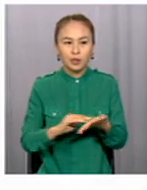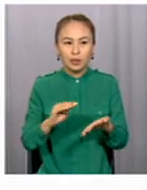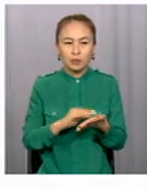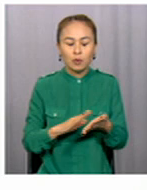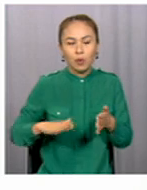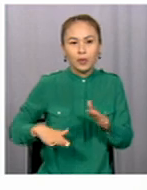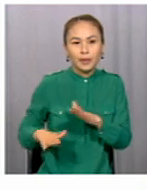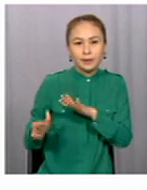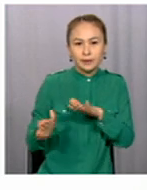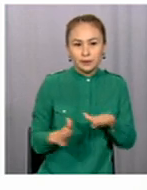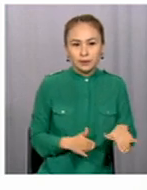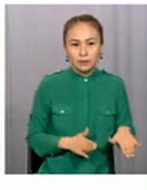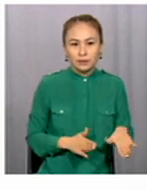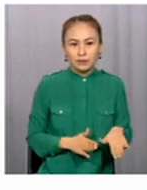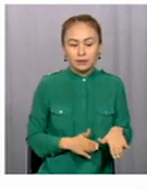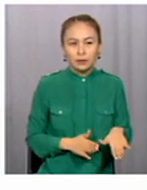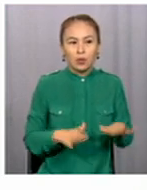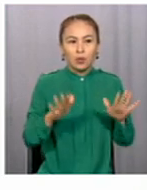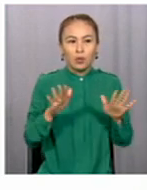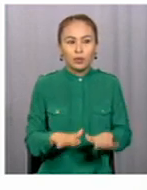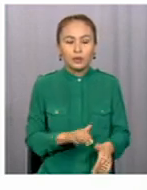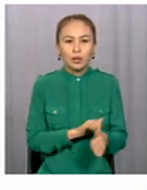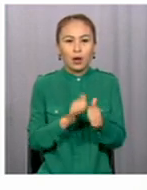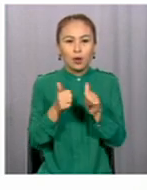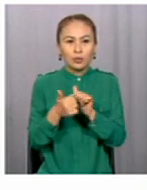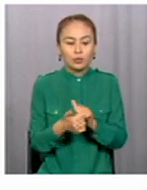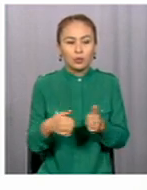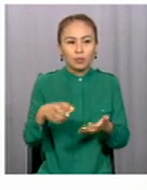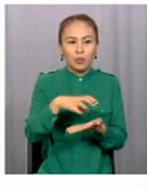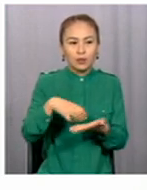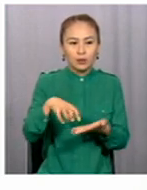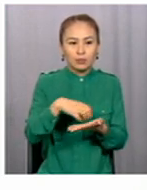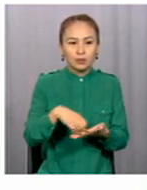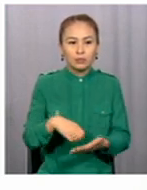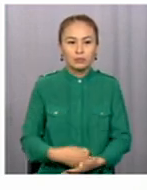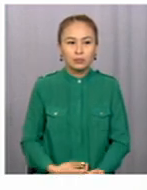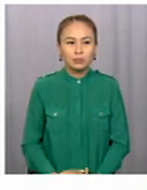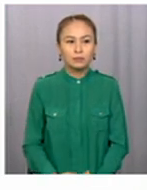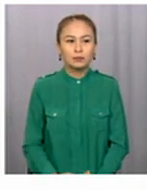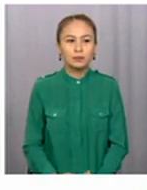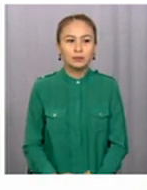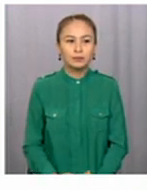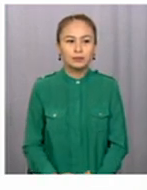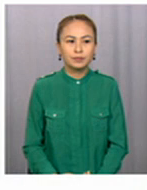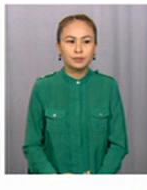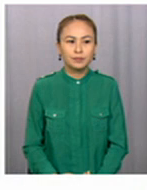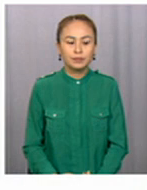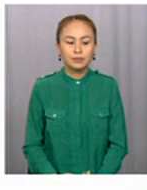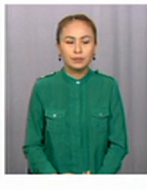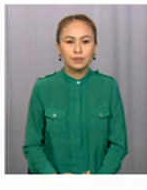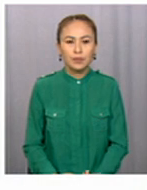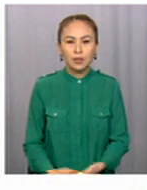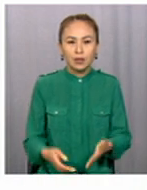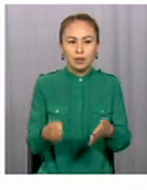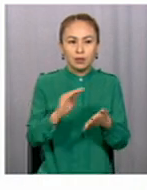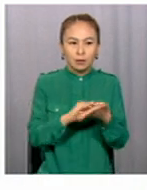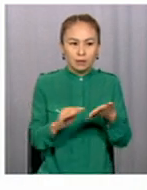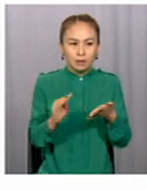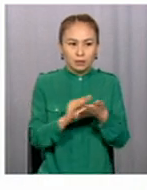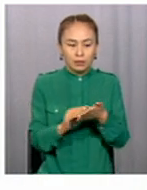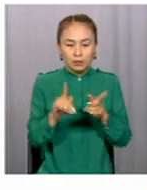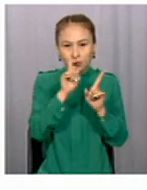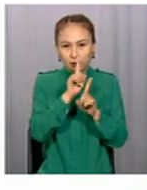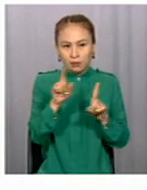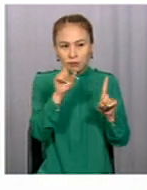кейін орнын ауыстыру батырмасын басамыз. Келесі мәтінді ерекшелеу. Мәтінді ерекшелеу